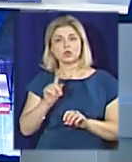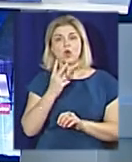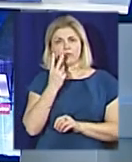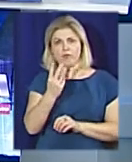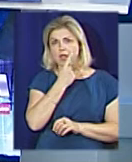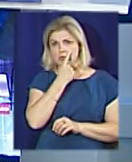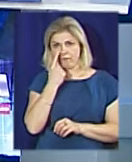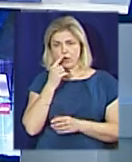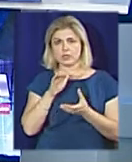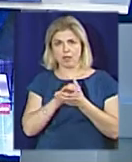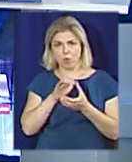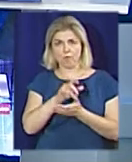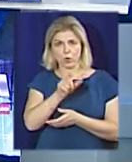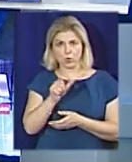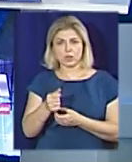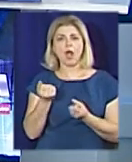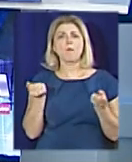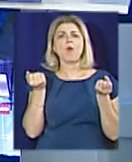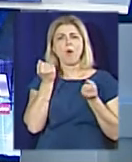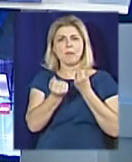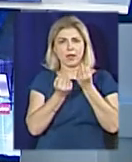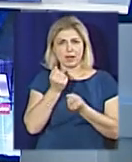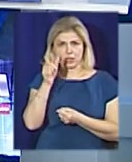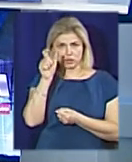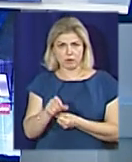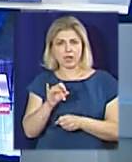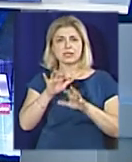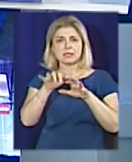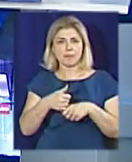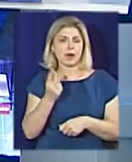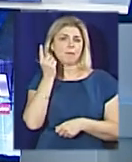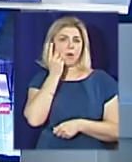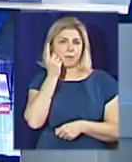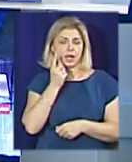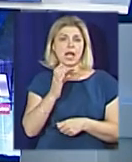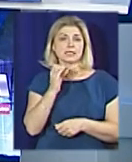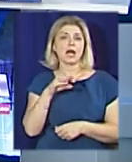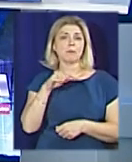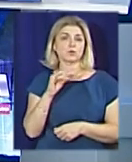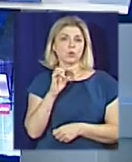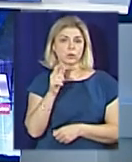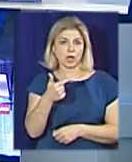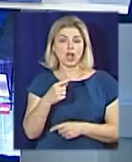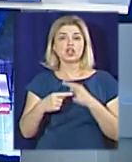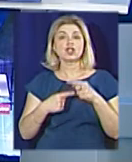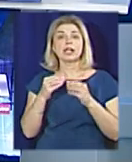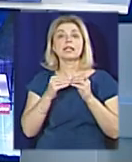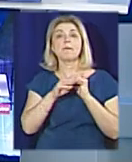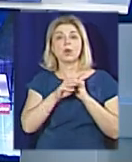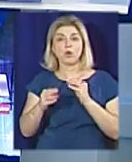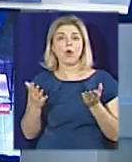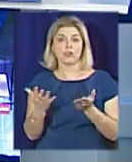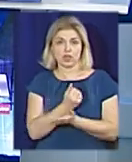наочно знайомих громадян побили його та відібрали мобільний телефон Samsung. За 10 хвилин поліцейські знайшли двох підозрюваних,